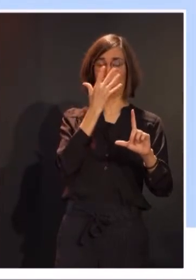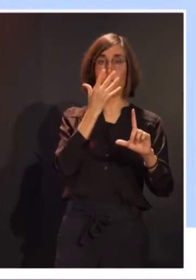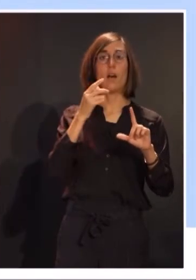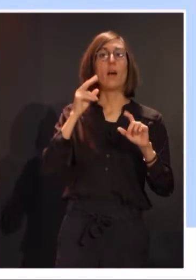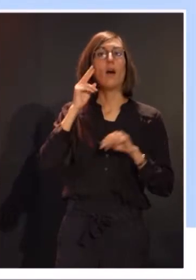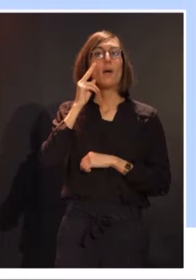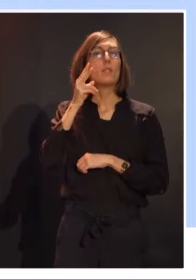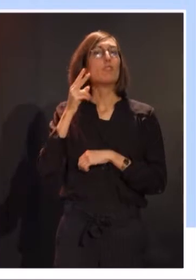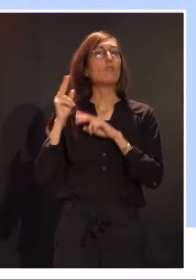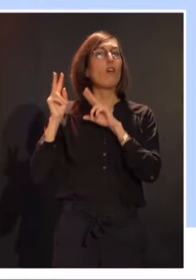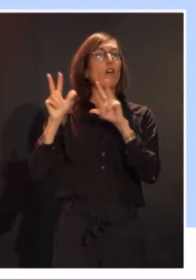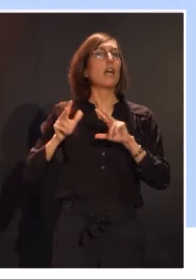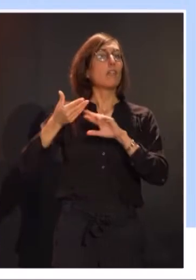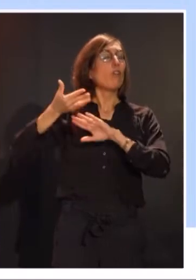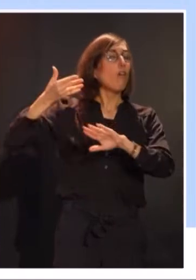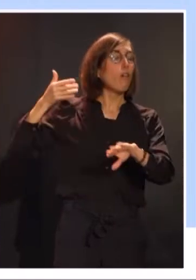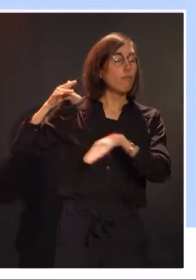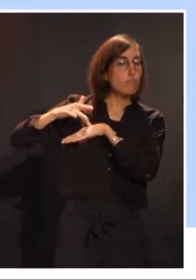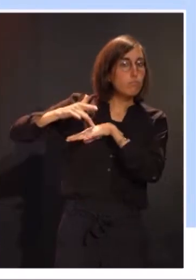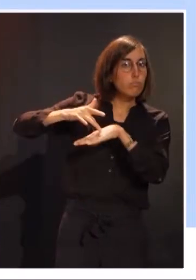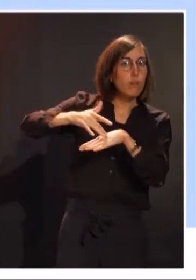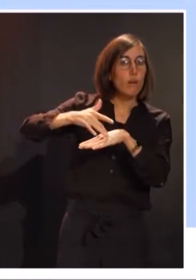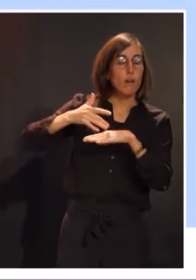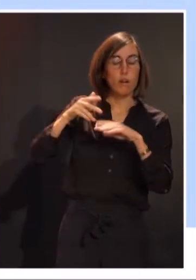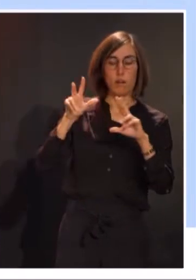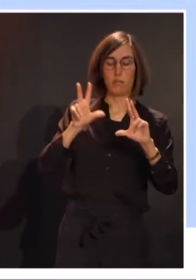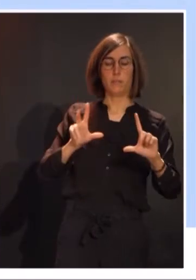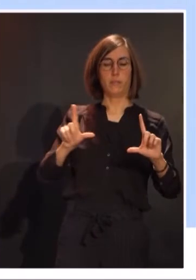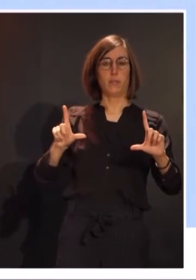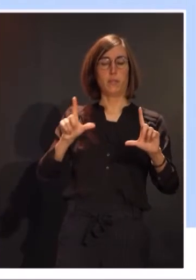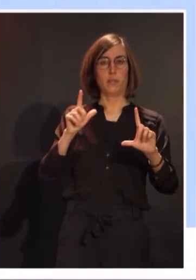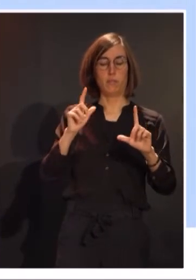utiliser un ordinateur, c'était compliqué pour lui de changer.